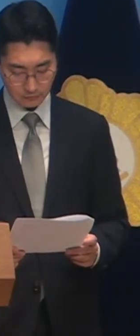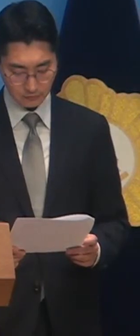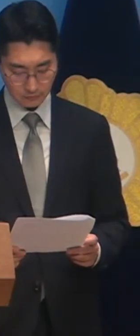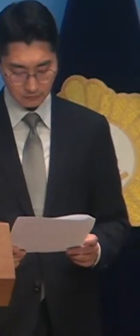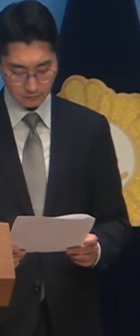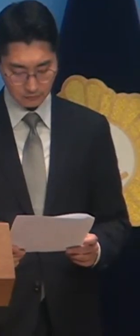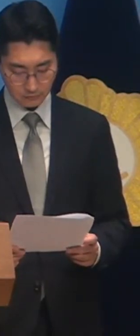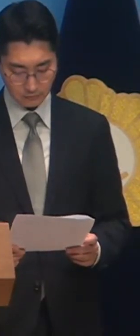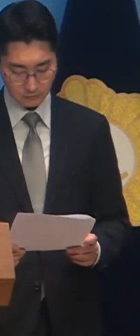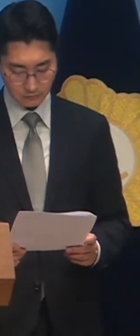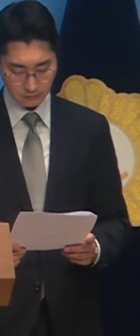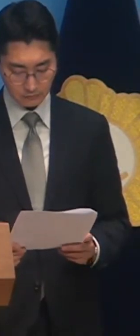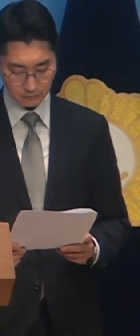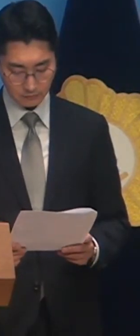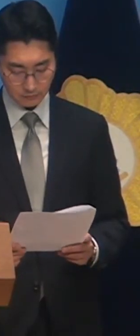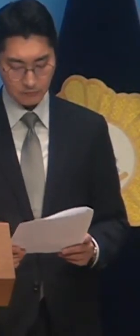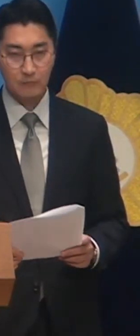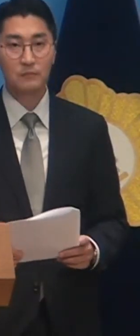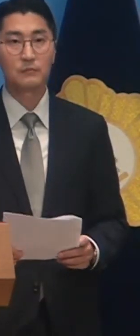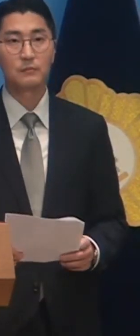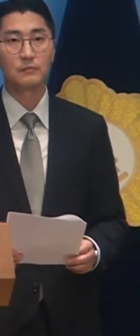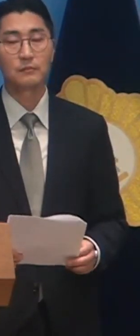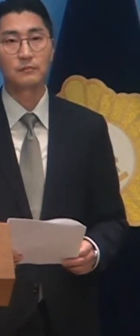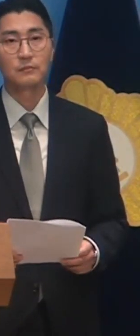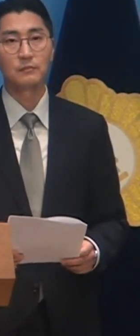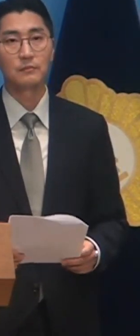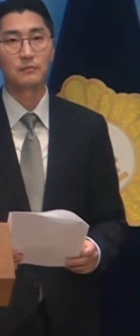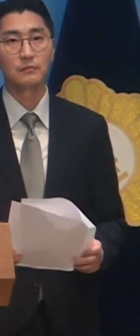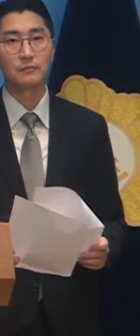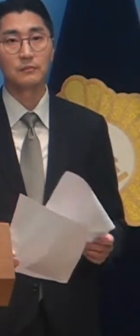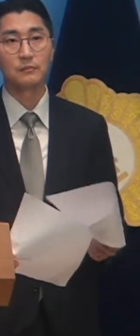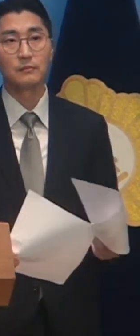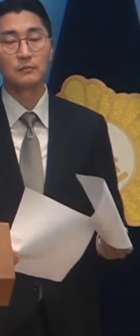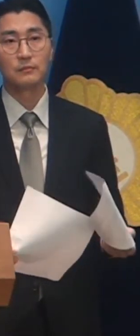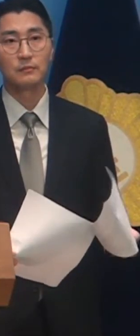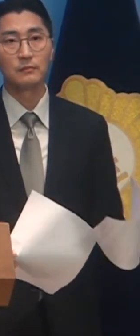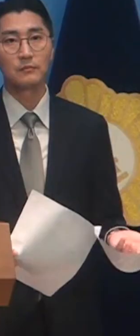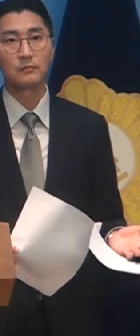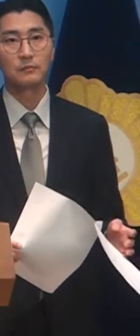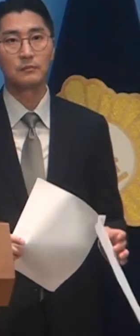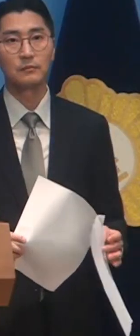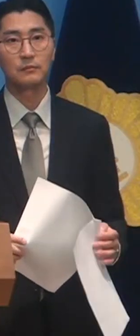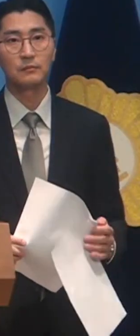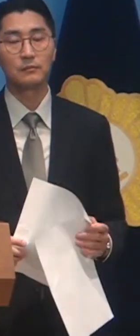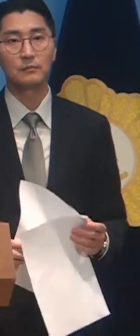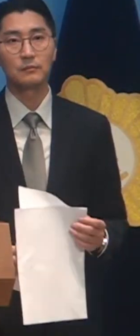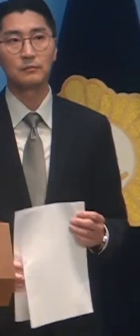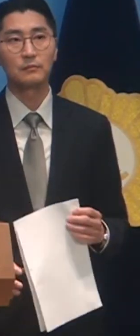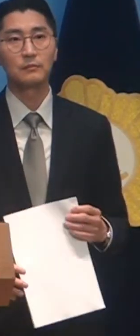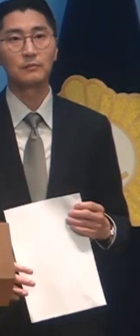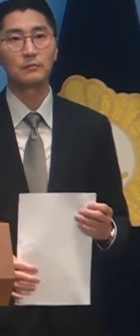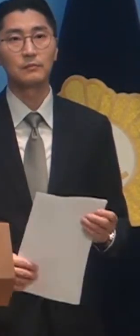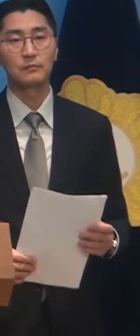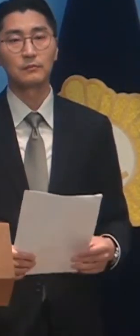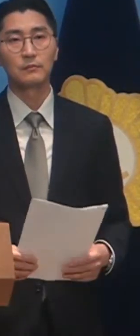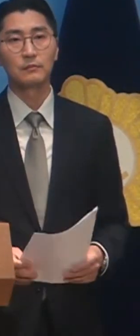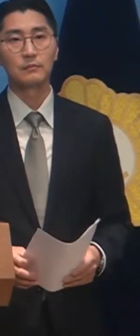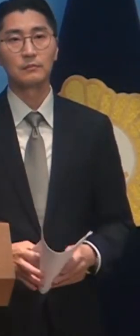입법에 불과합니다. 민주당은 지금이라도 무모한 시도를 즉각 중단하고 헌법과 국민